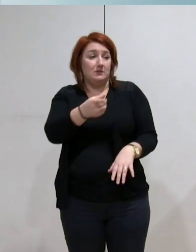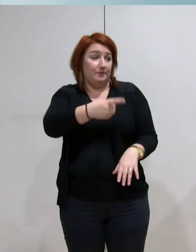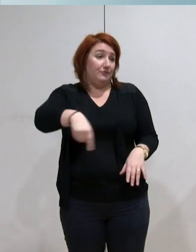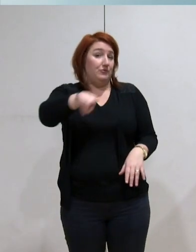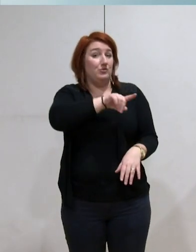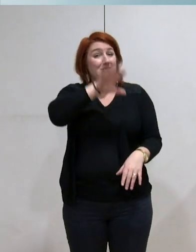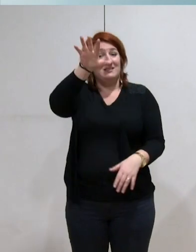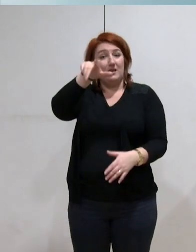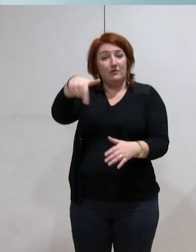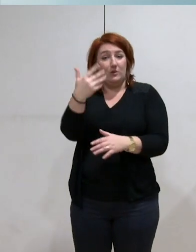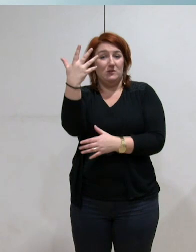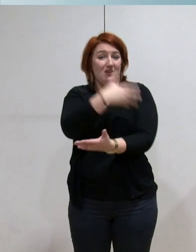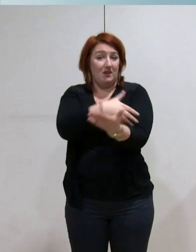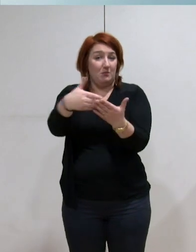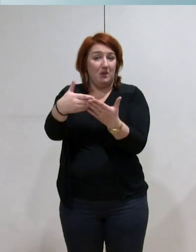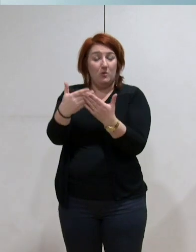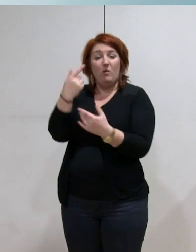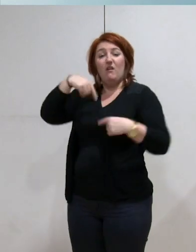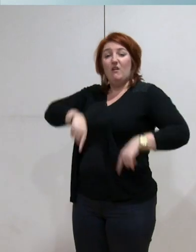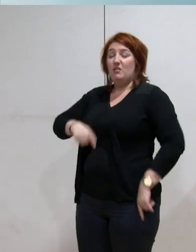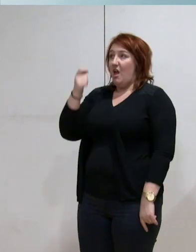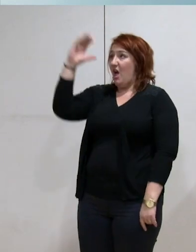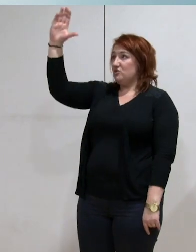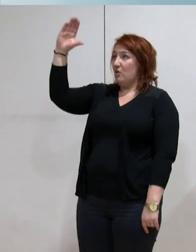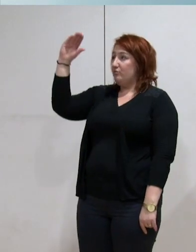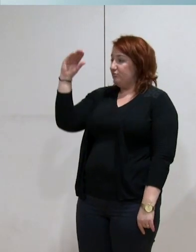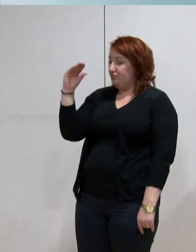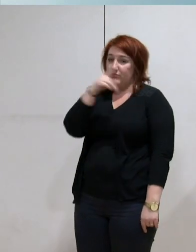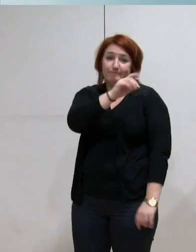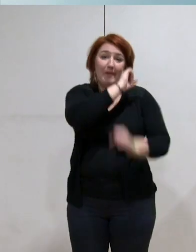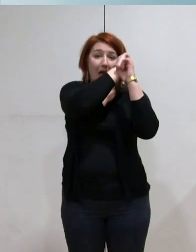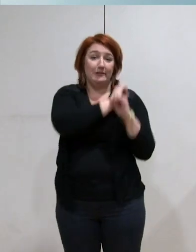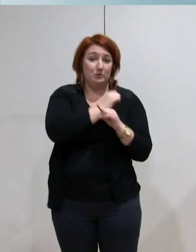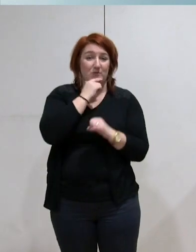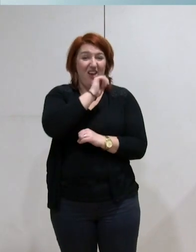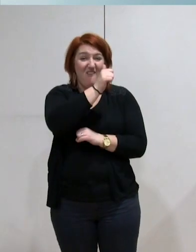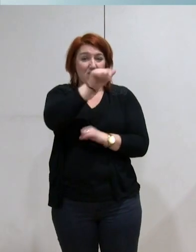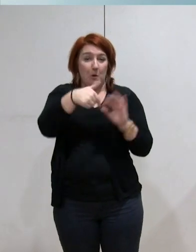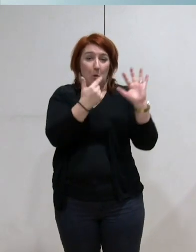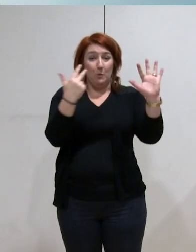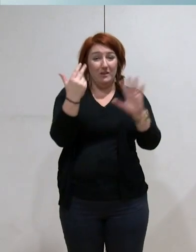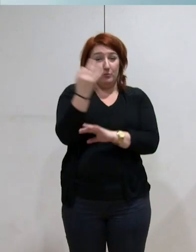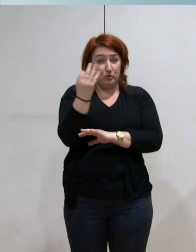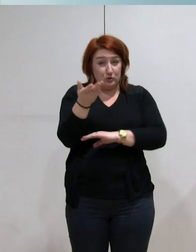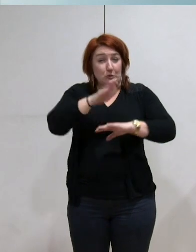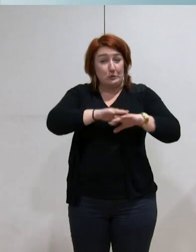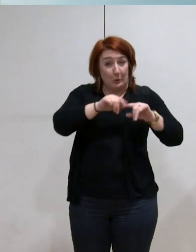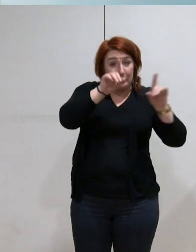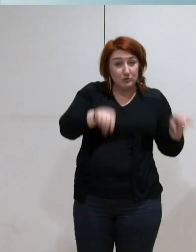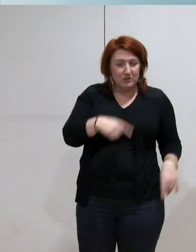de 5 des dotations de l'État soit 1,8 % du budget il vous faut donc